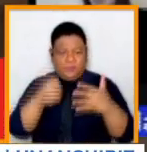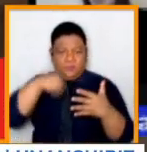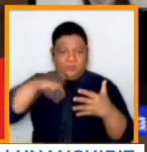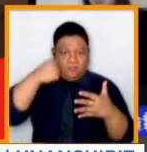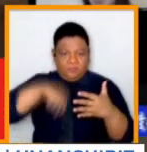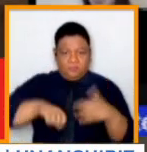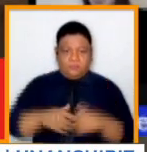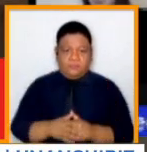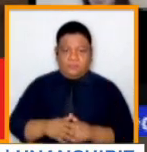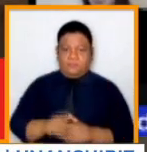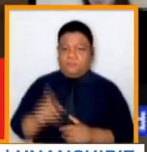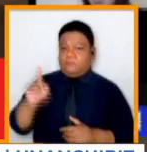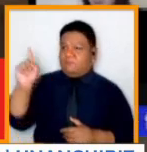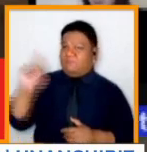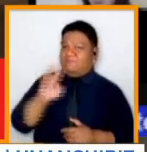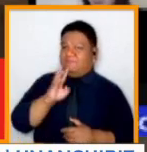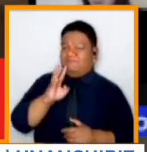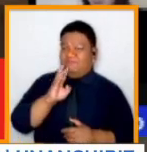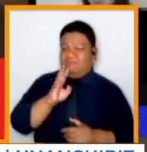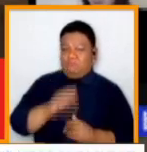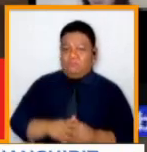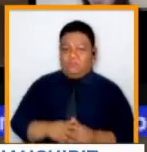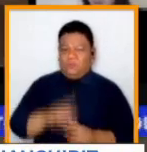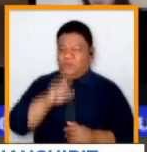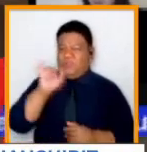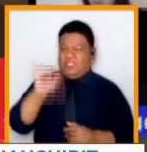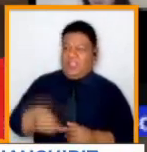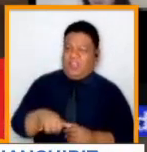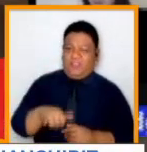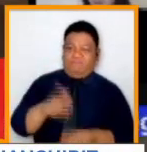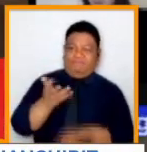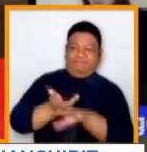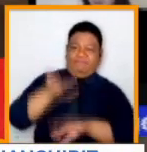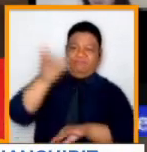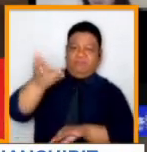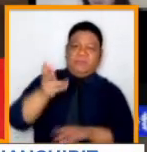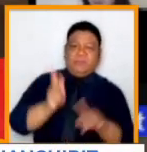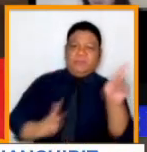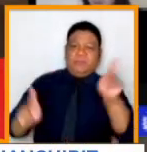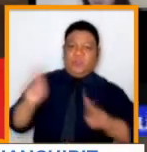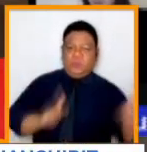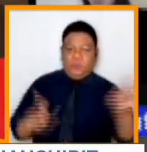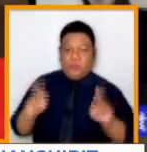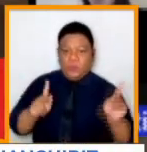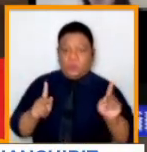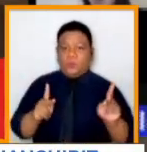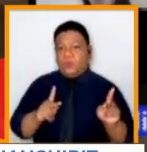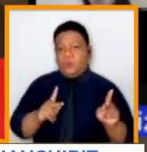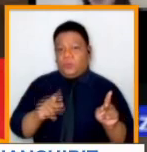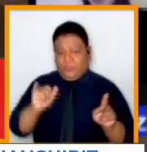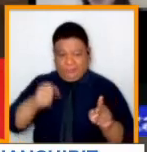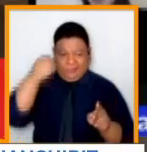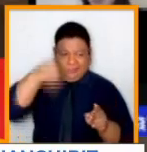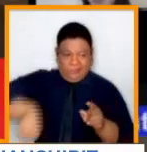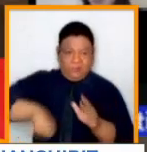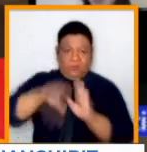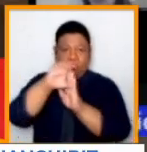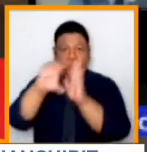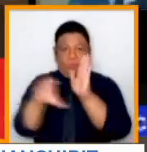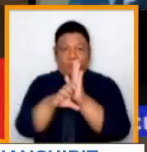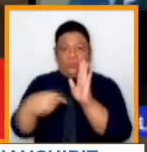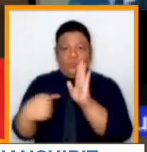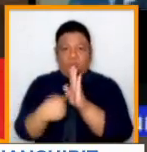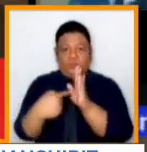yan. Yan o ang sinasabi yan. At culpable violation of the Constitution na po yung ginagawa ninyo, Mr.